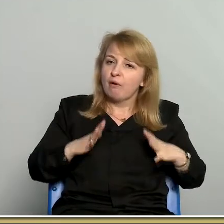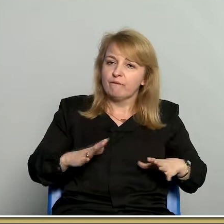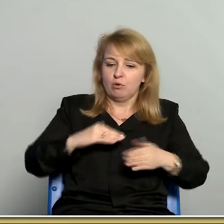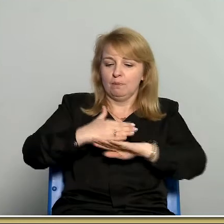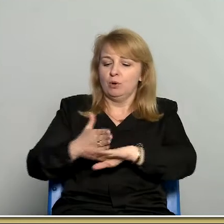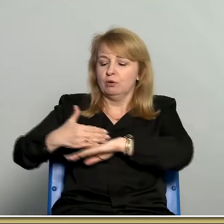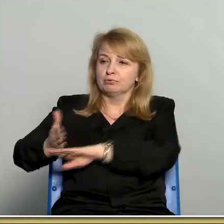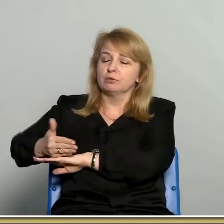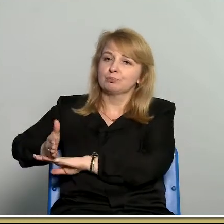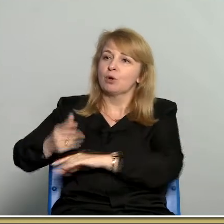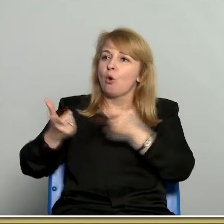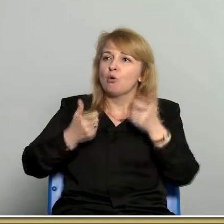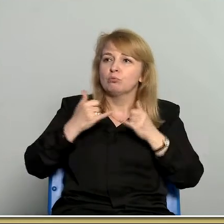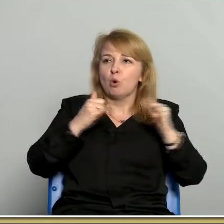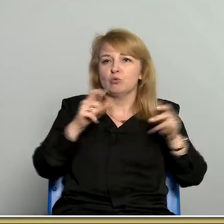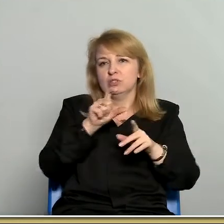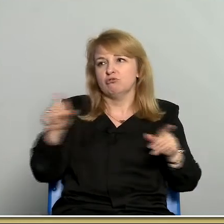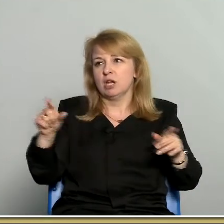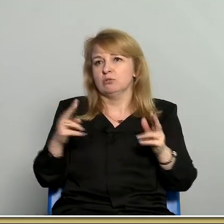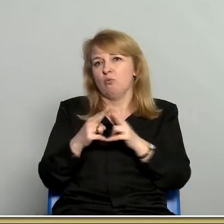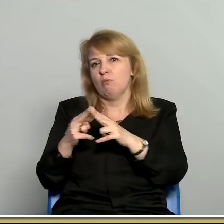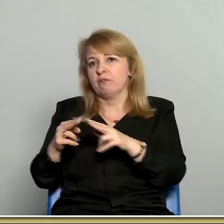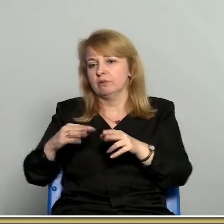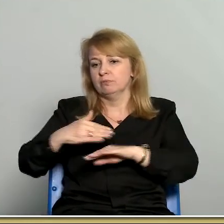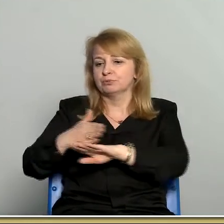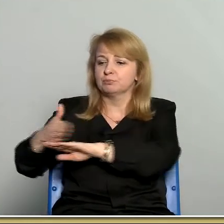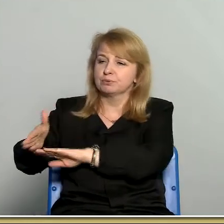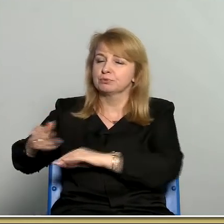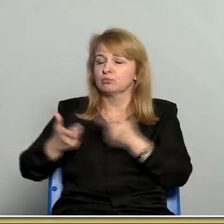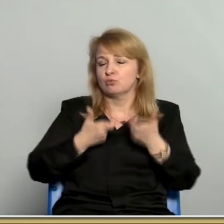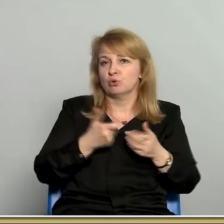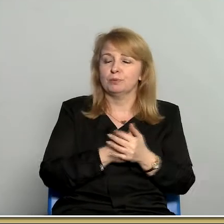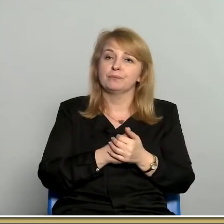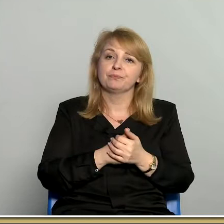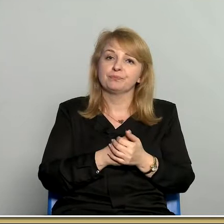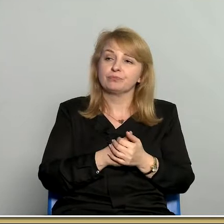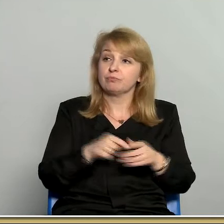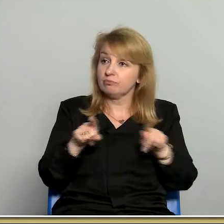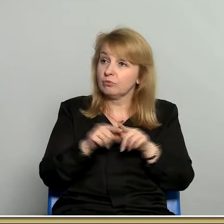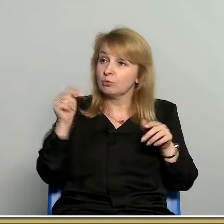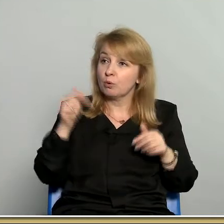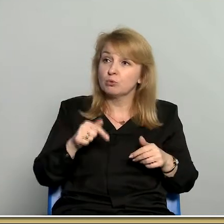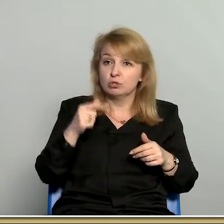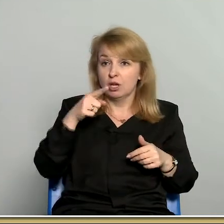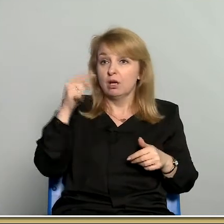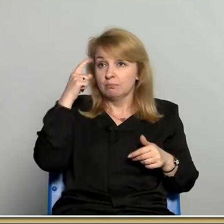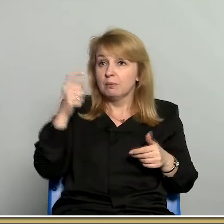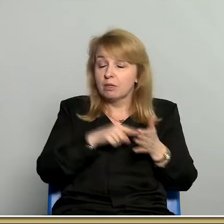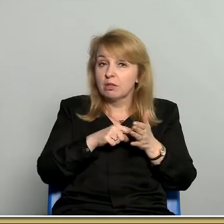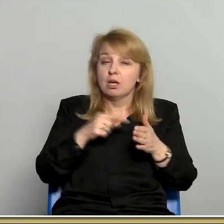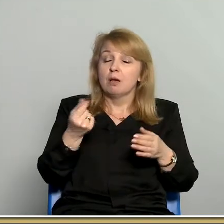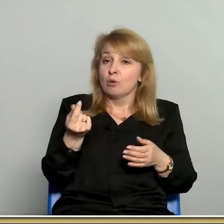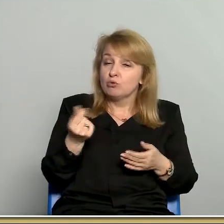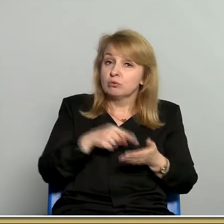rozkładać na cały okres programowania. Proszę też mieć na względzie to, że te kwoty, które dzisiaj są zatwierdzone,